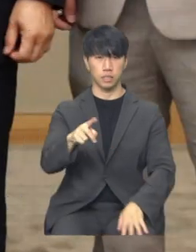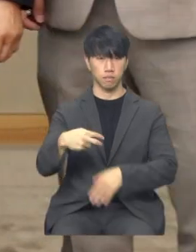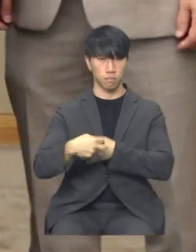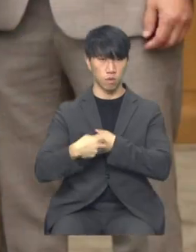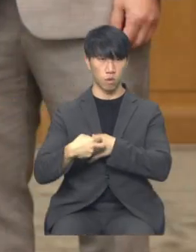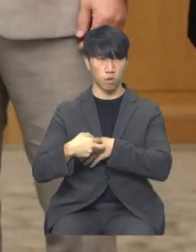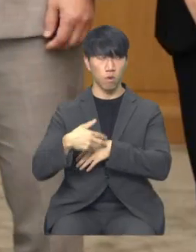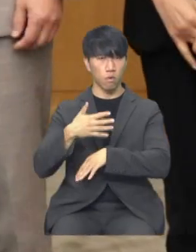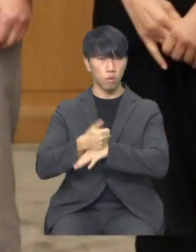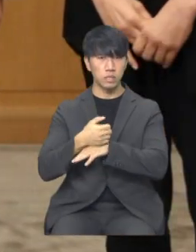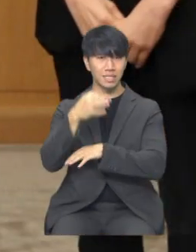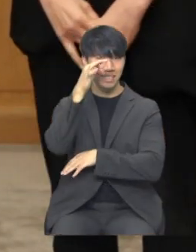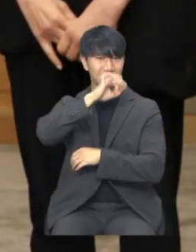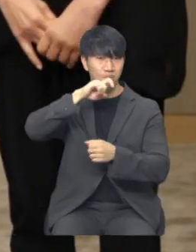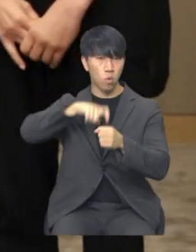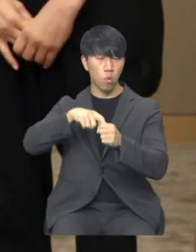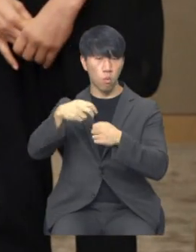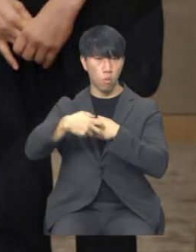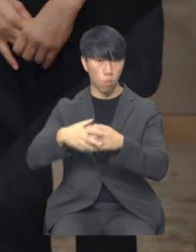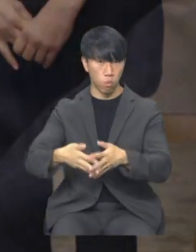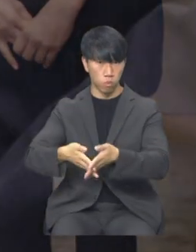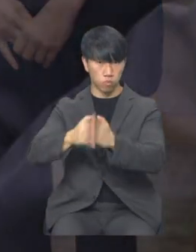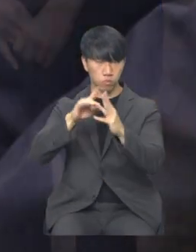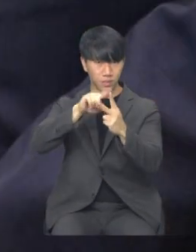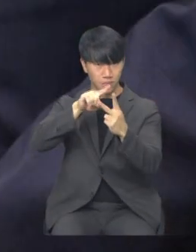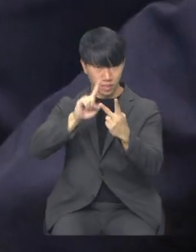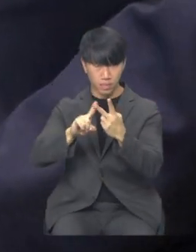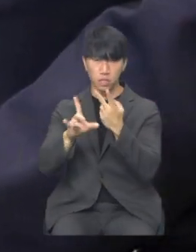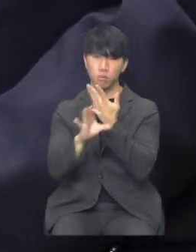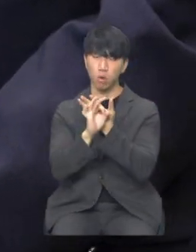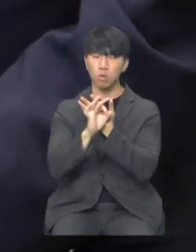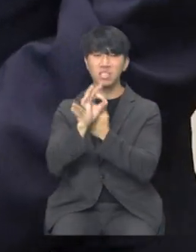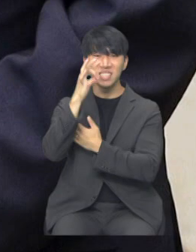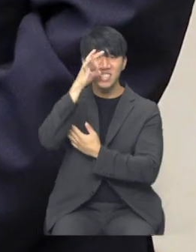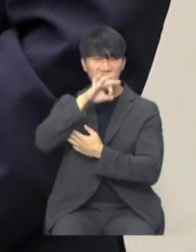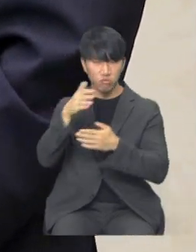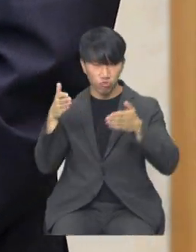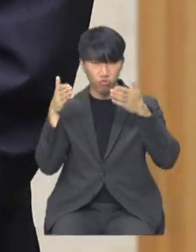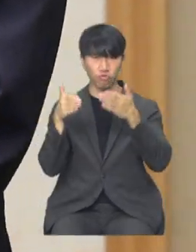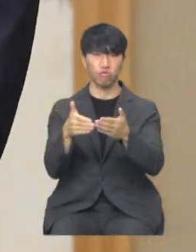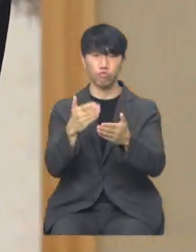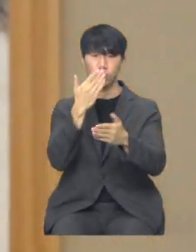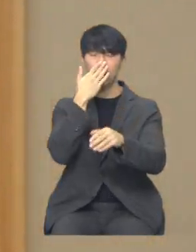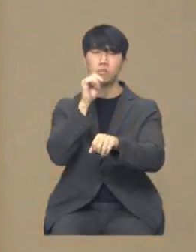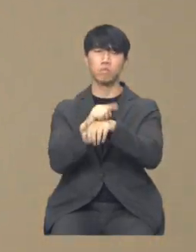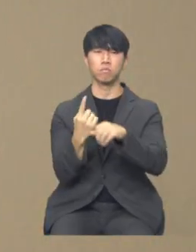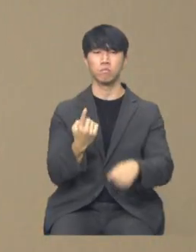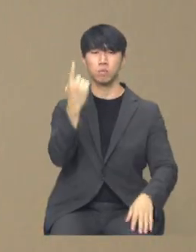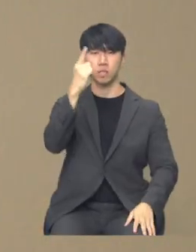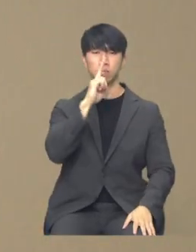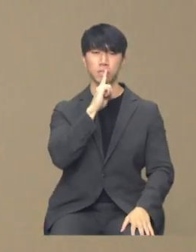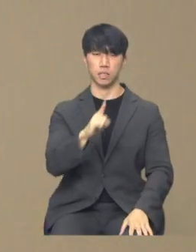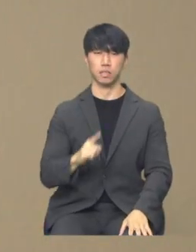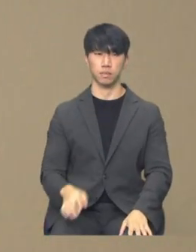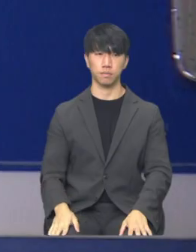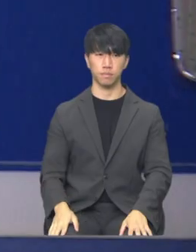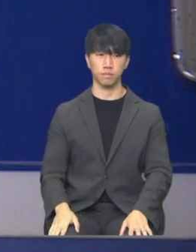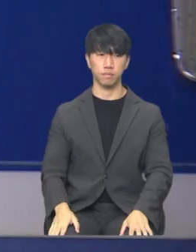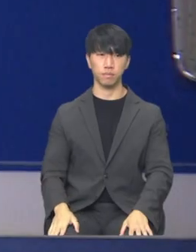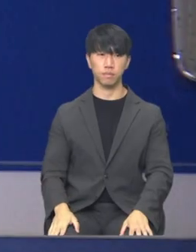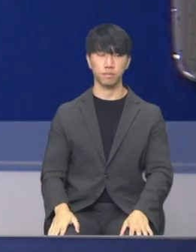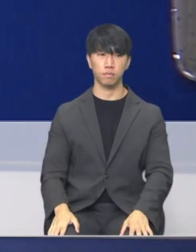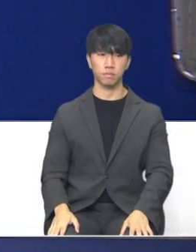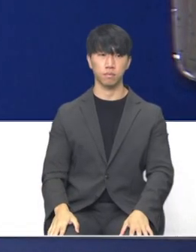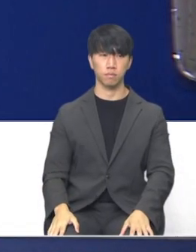결국 영리병원을 설립하거나 극단적인 영리 추구를 할 가능성이 높다는 주장입니다. 필수